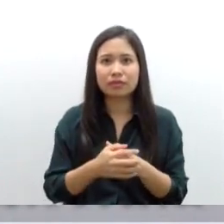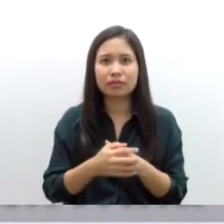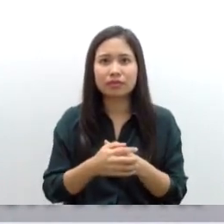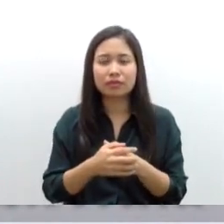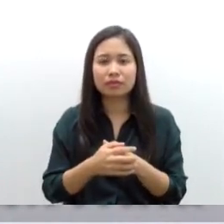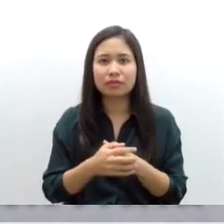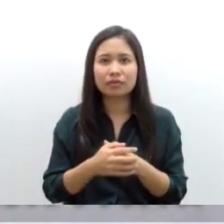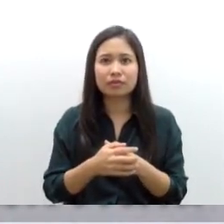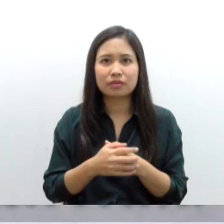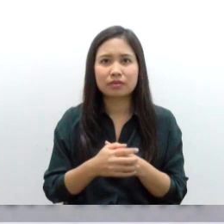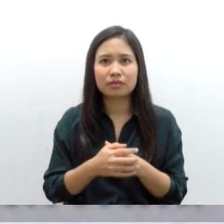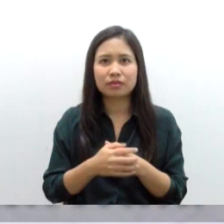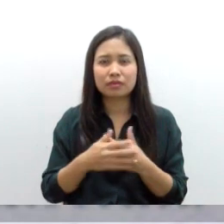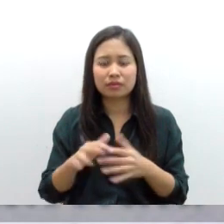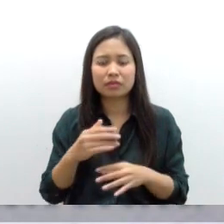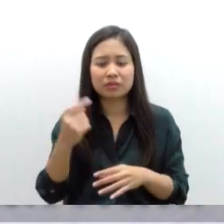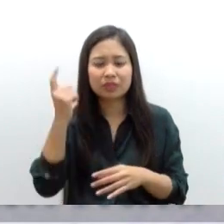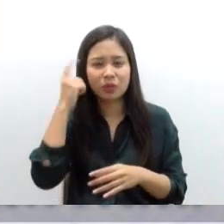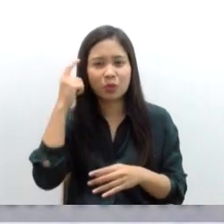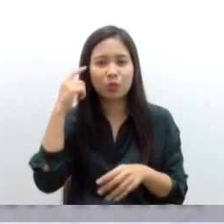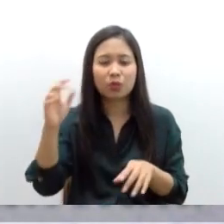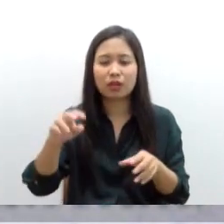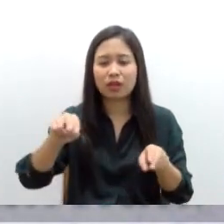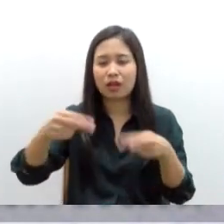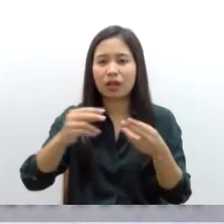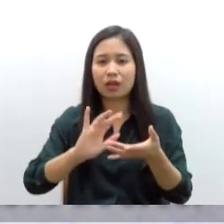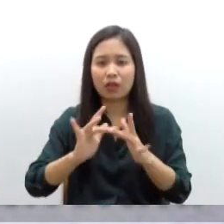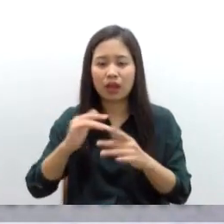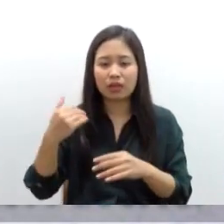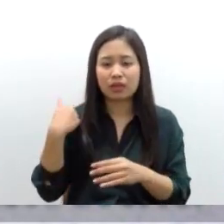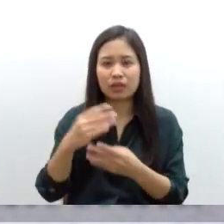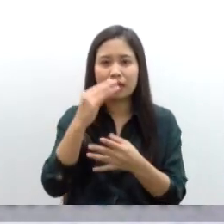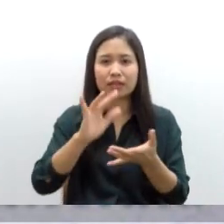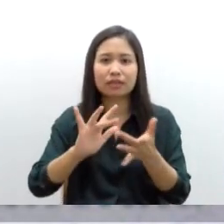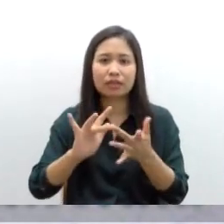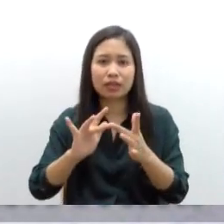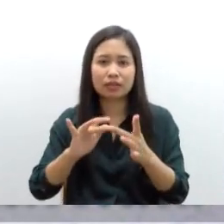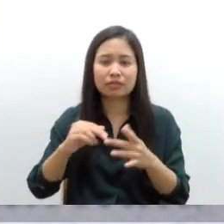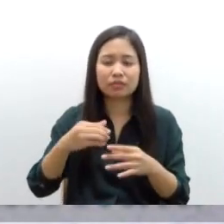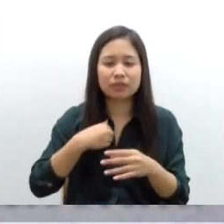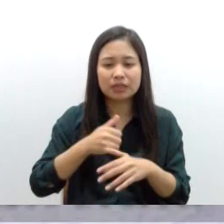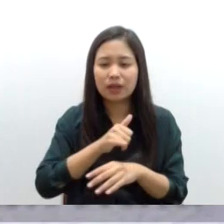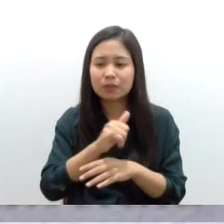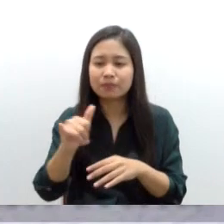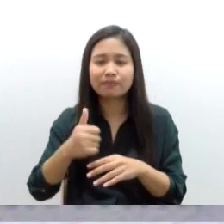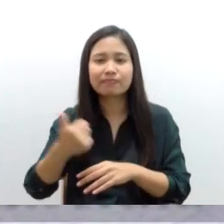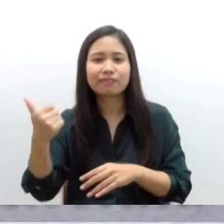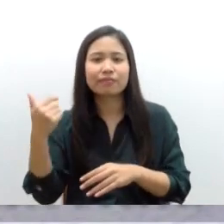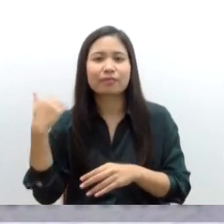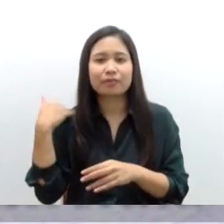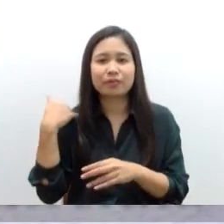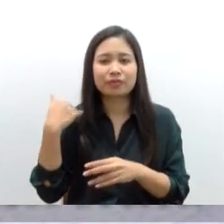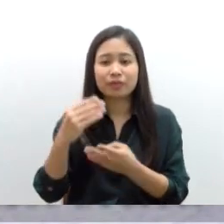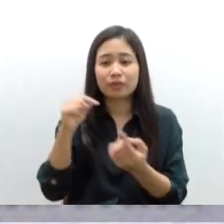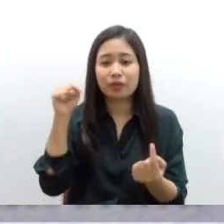ยอดวิวไม่ขึ้นแล้วของใครวิวขึ้นมากกว่ากันเอาแล้วทีนี้เหมือนของบางไกลนอกว่า 200,000 แล้วเนี่ยวิวขึ้น 200,000 เริ่มคุยฉันโม้เธอได้ละ